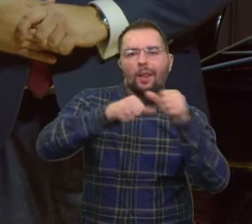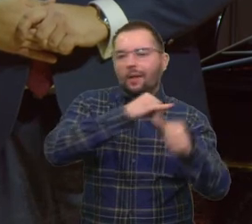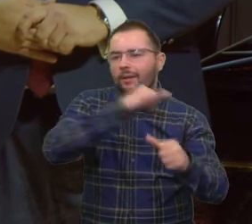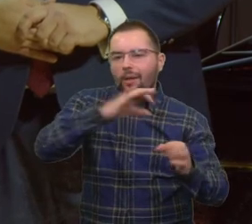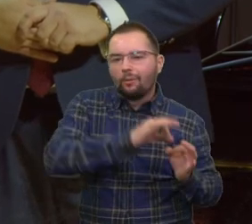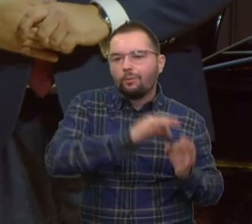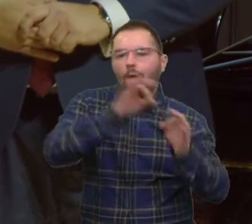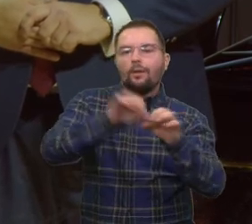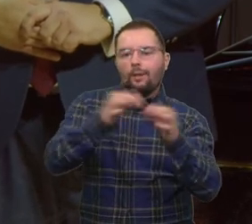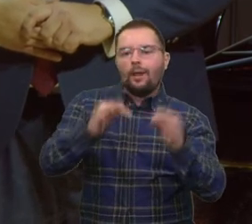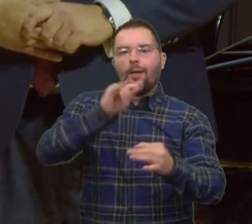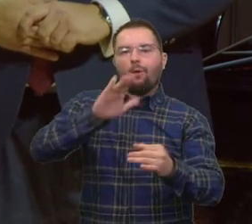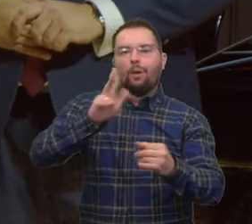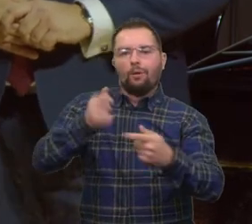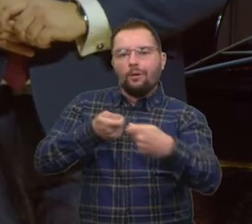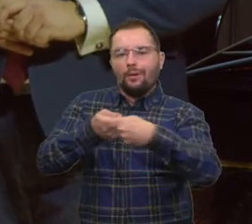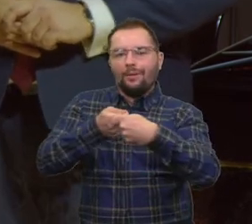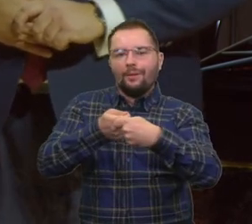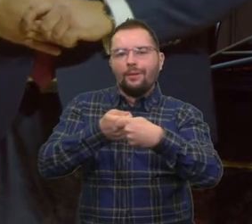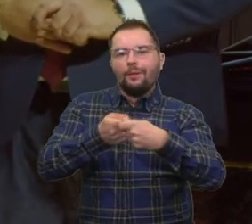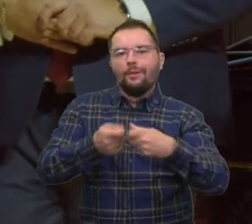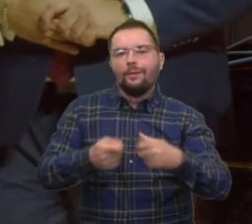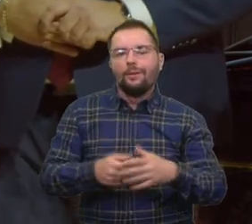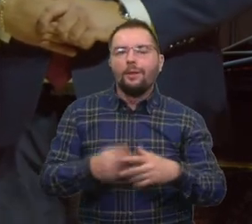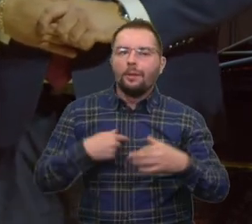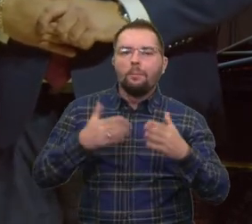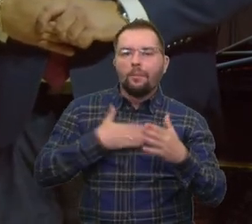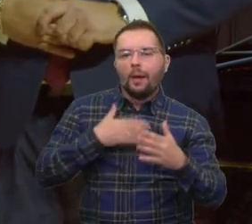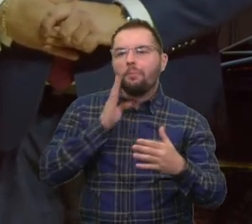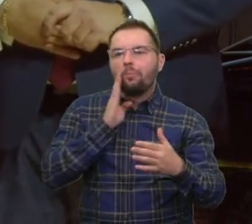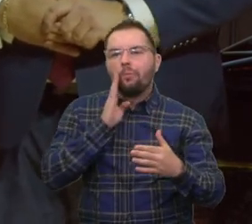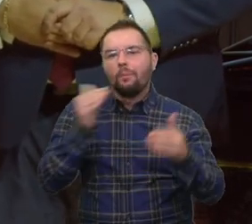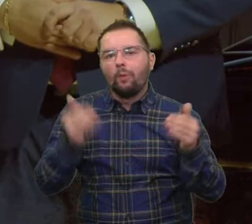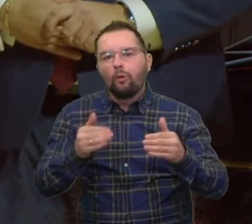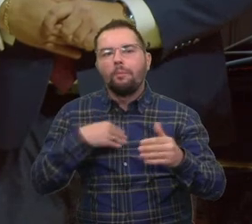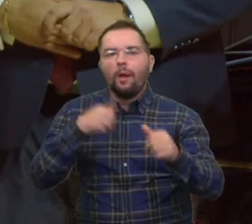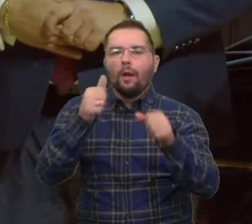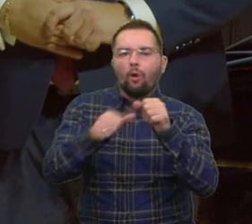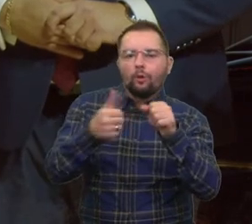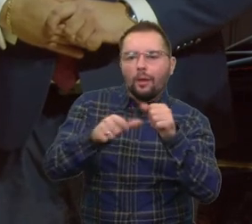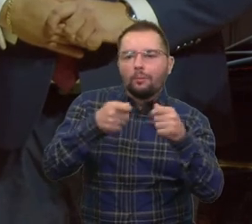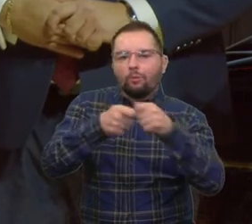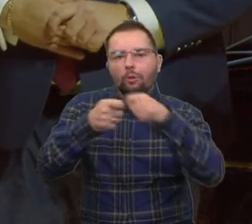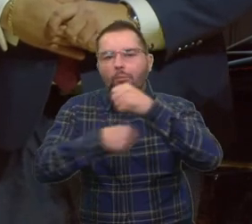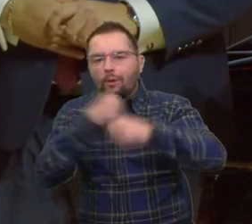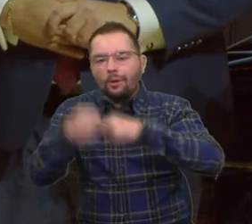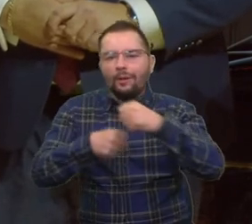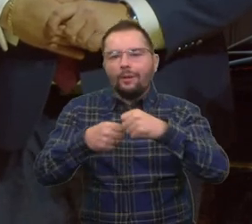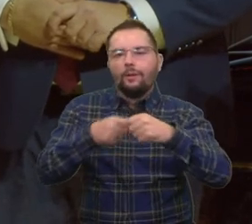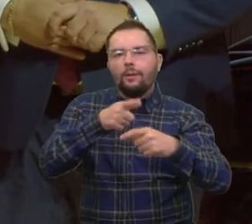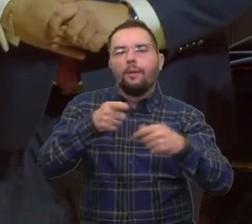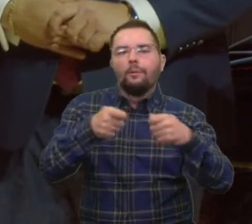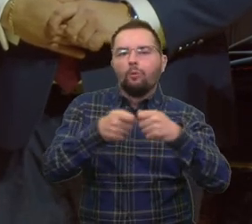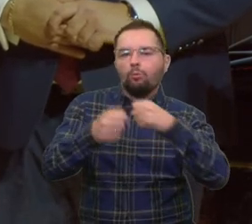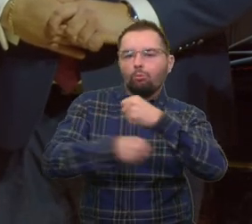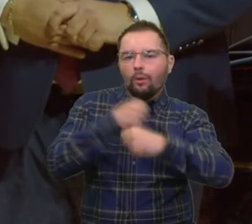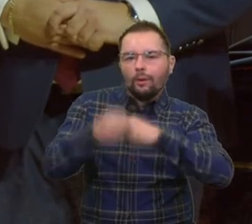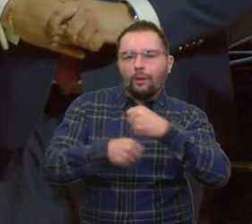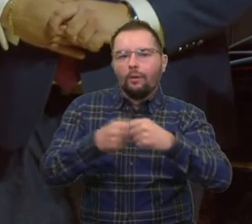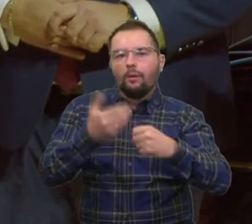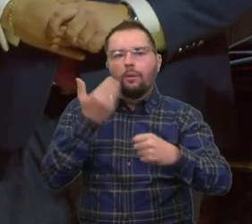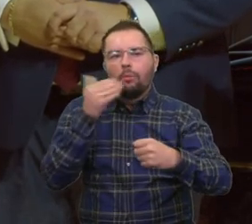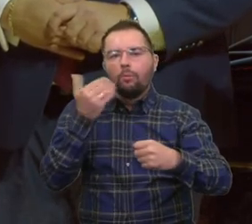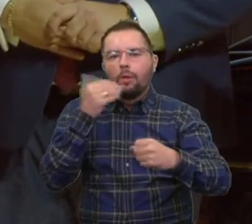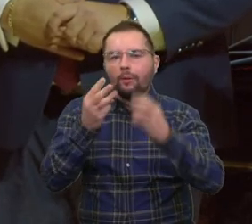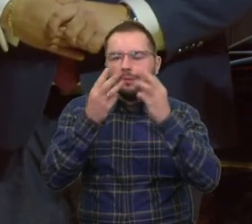Chełstowskim. I to daje mi pewien mandat do tego, żeby ocenić tą współpracę. Ta współpraca, proszę Państwa, zawsze,